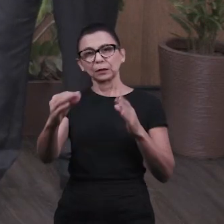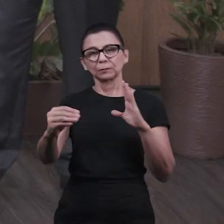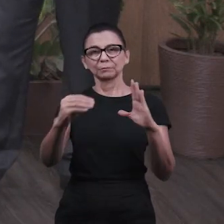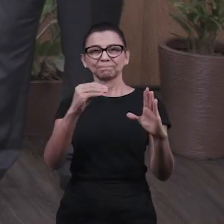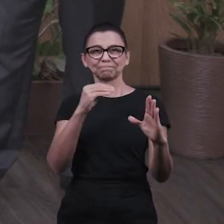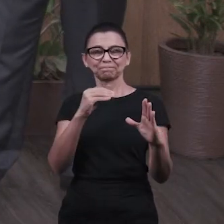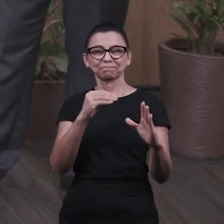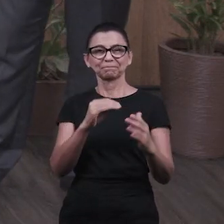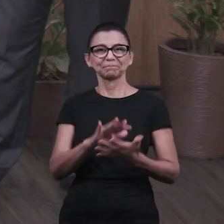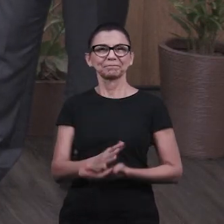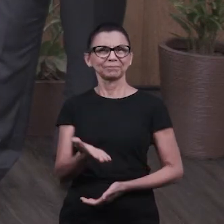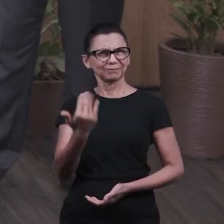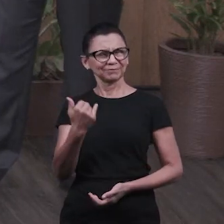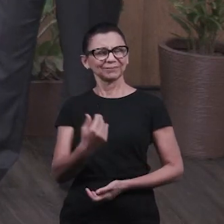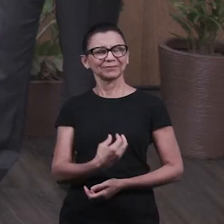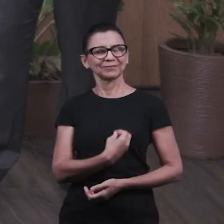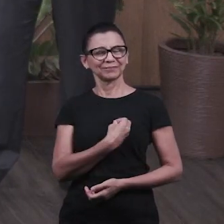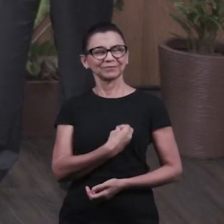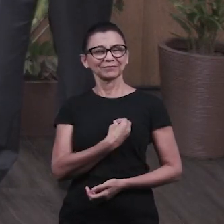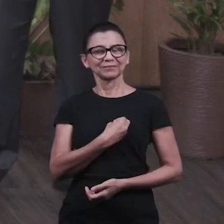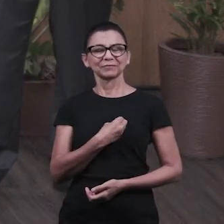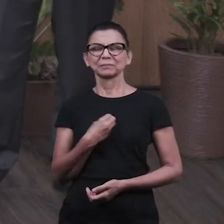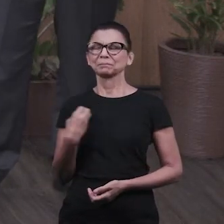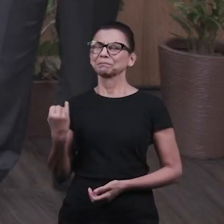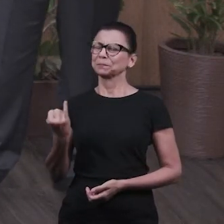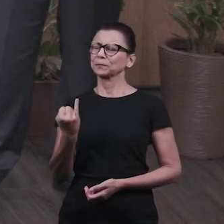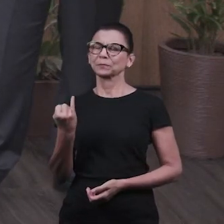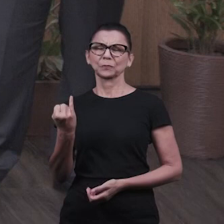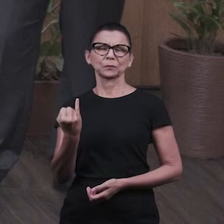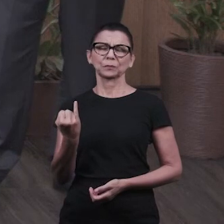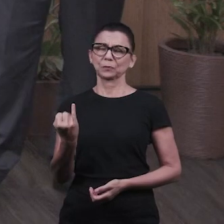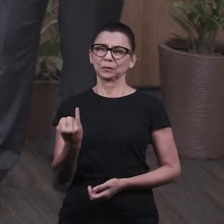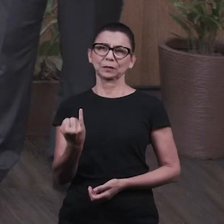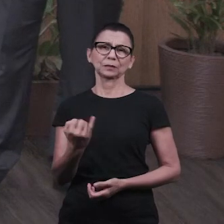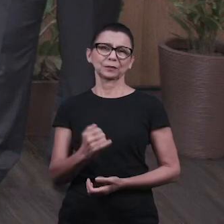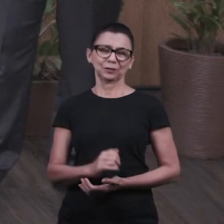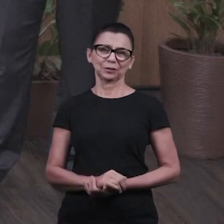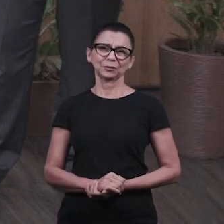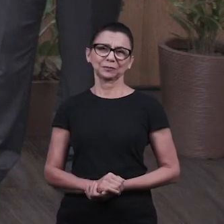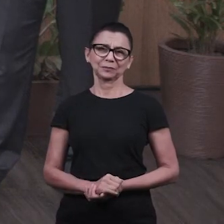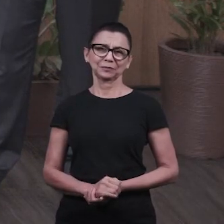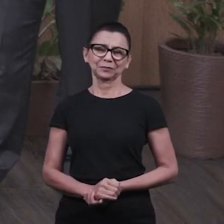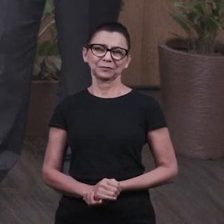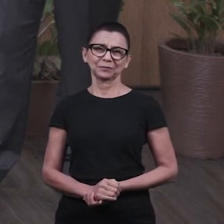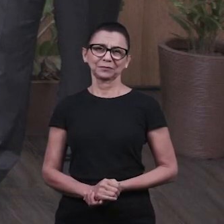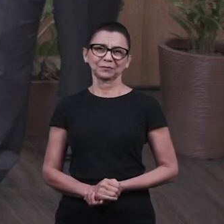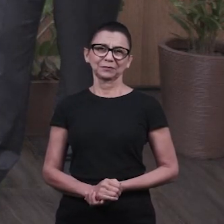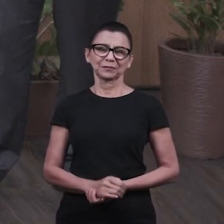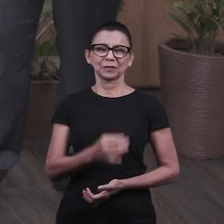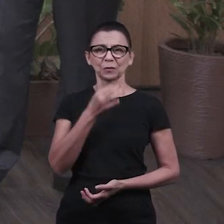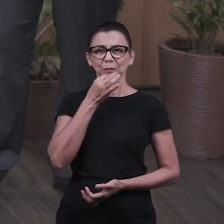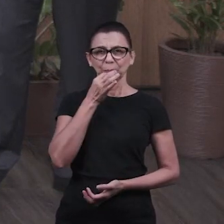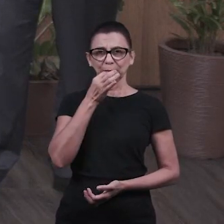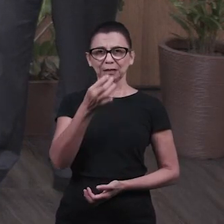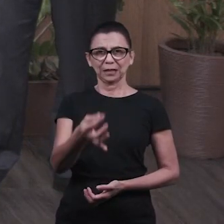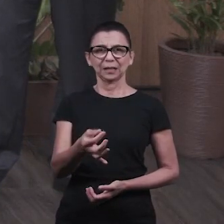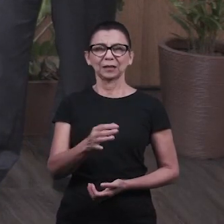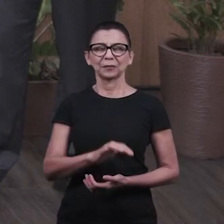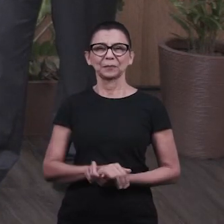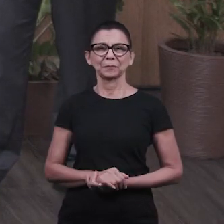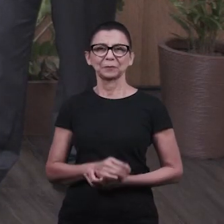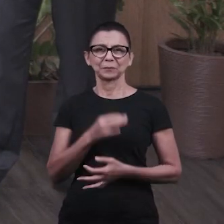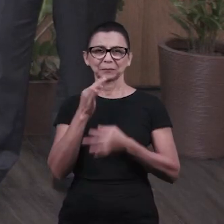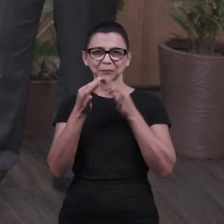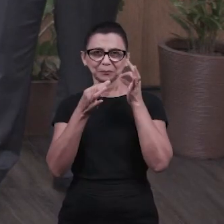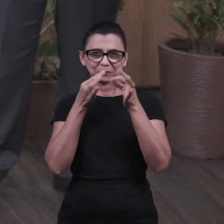commentaire. Participez, bien-aimés. Il est très important pour nous votre participation, votre commentaire.